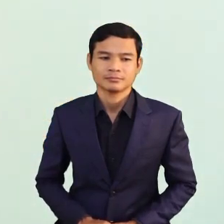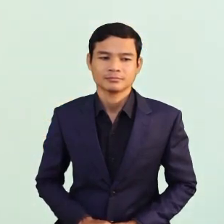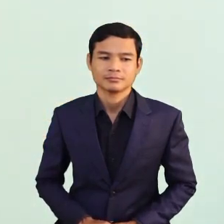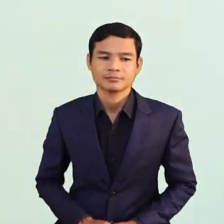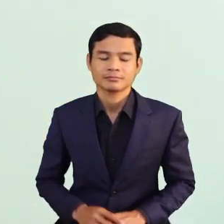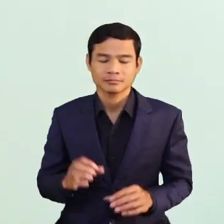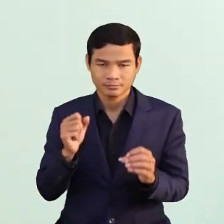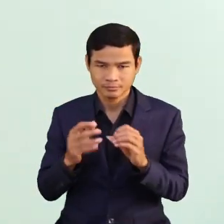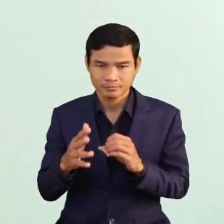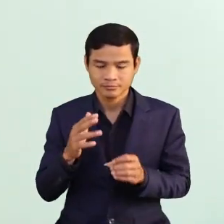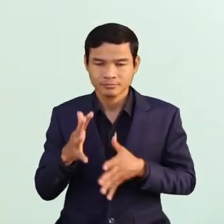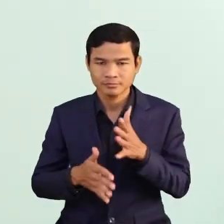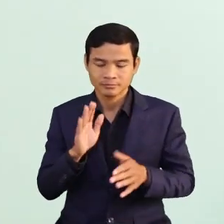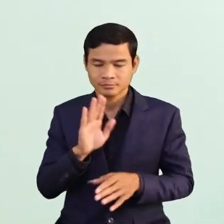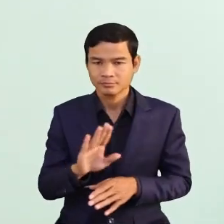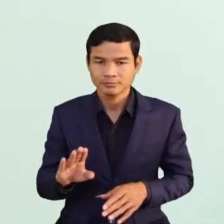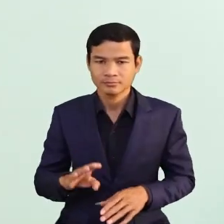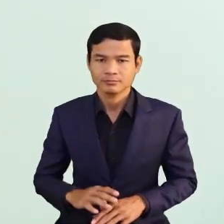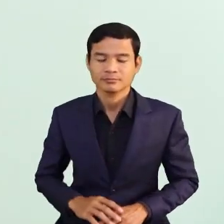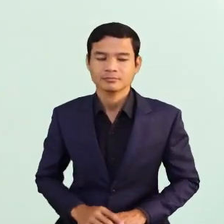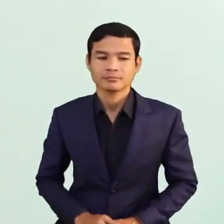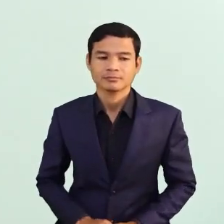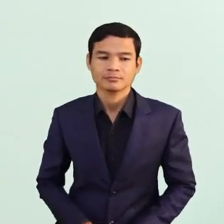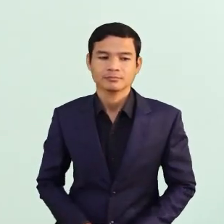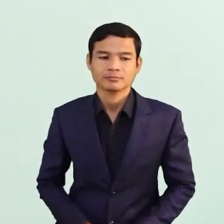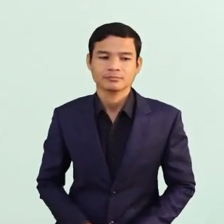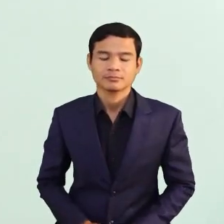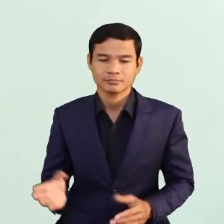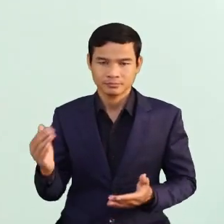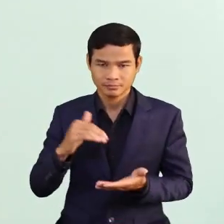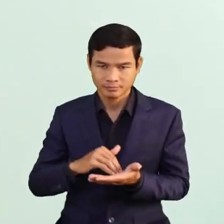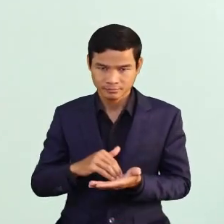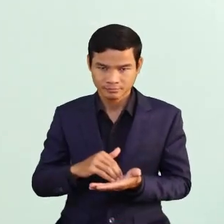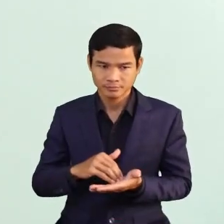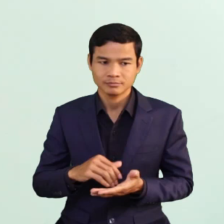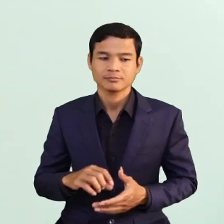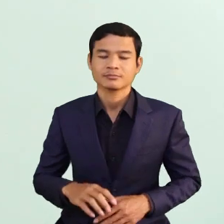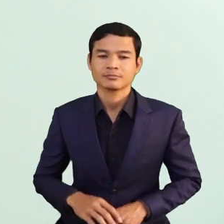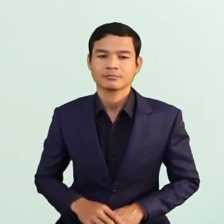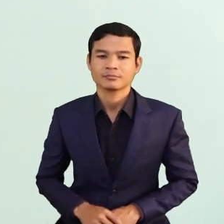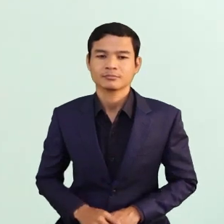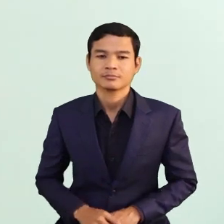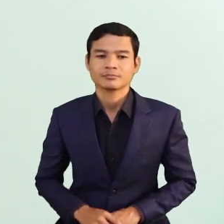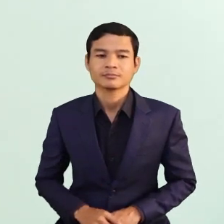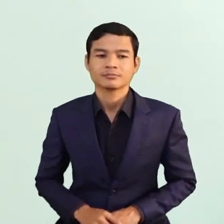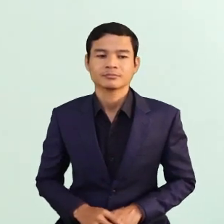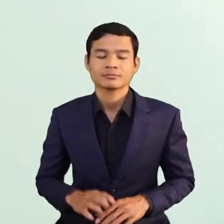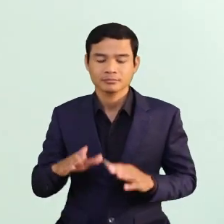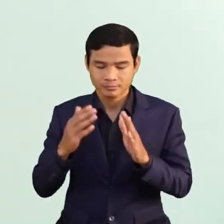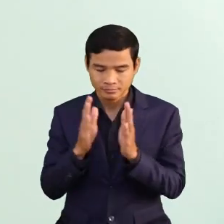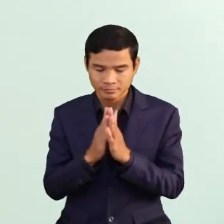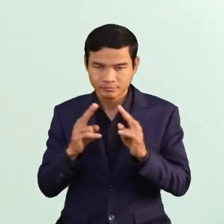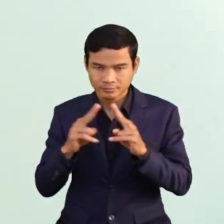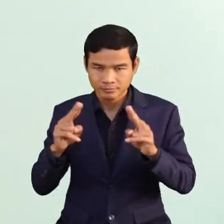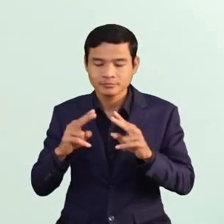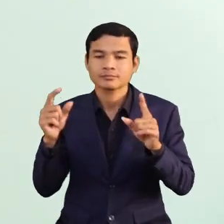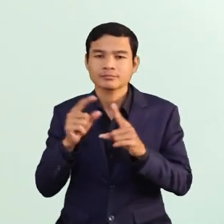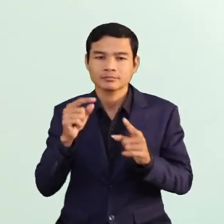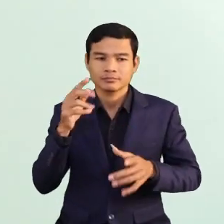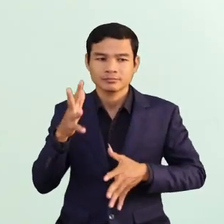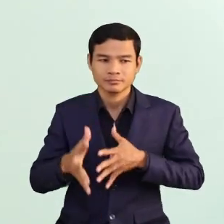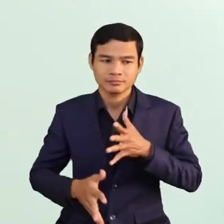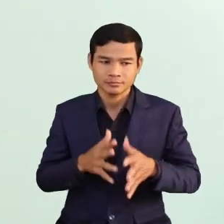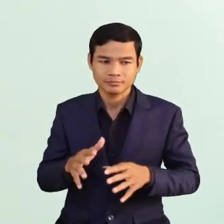ចាប់ផ្ដើមអានម្ដងទៀតចាអរគុណមែនតើកូនពាក្យនេះគឺអាន